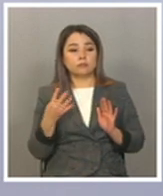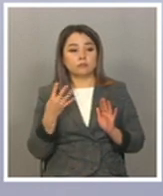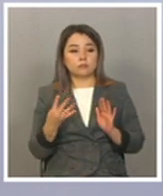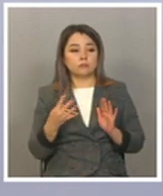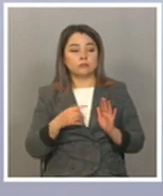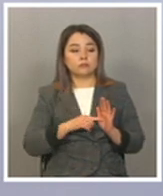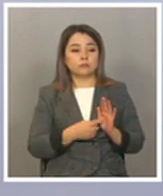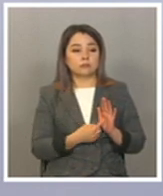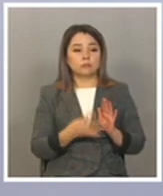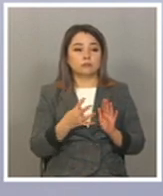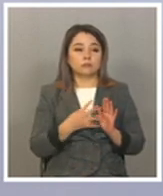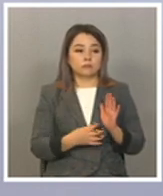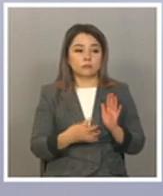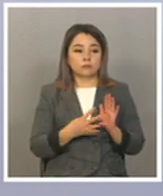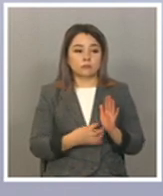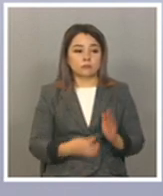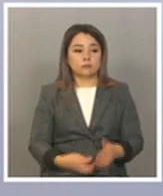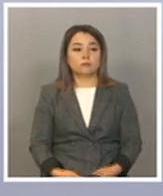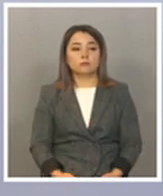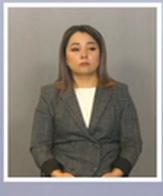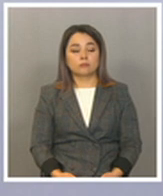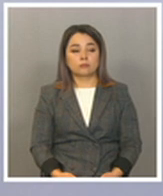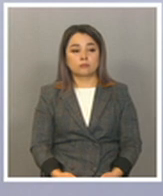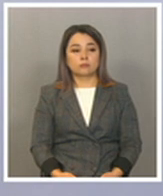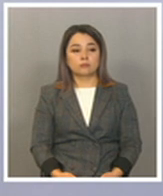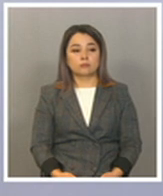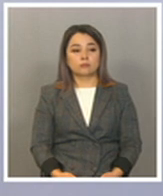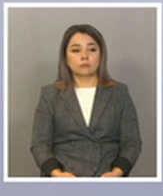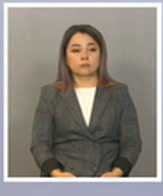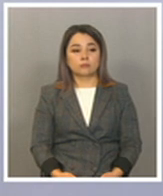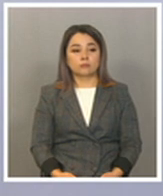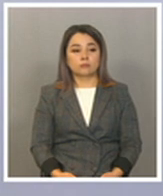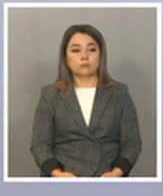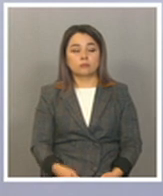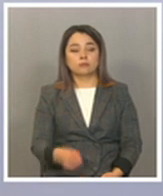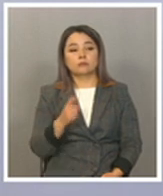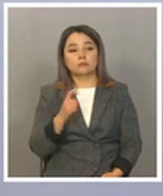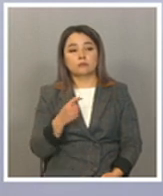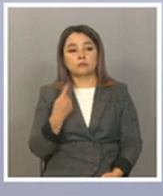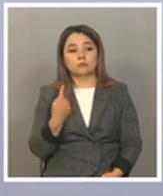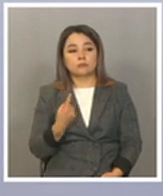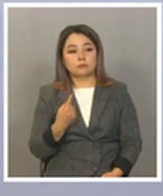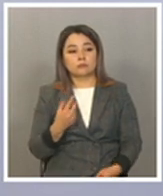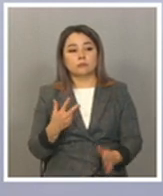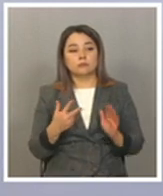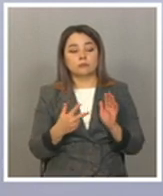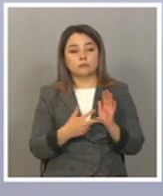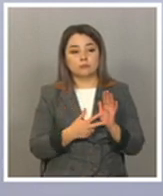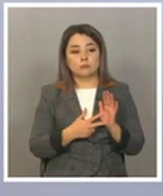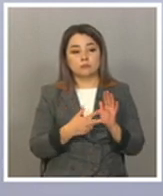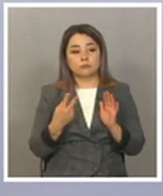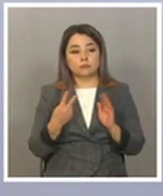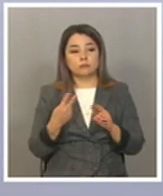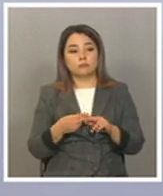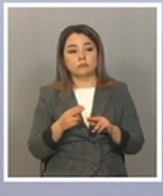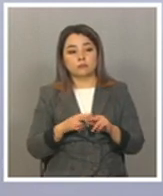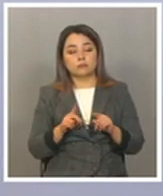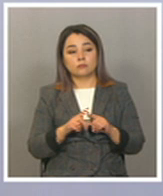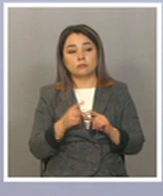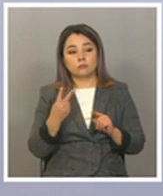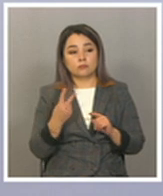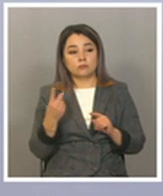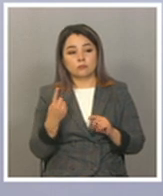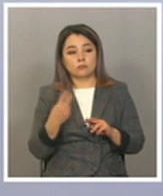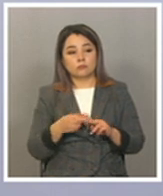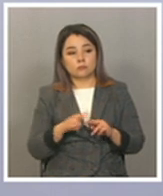тең 4 көбейтілген 900. Түбірлері x бірінші, екінші тең минус 4 плюс минус